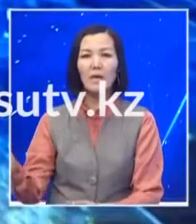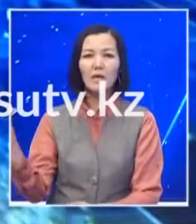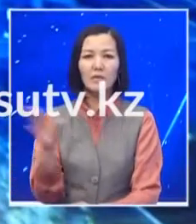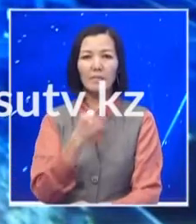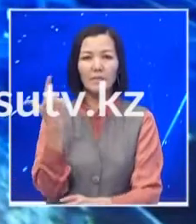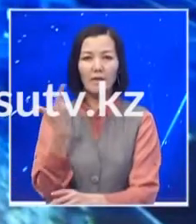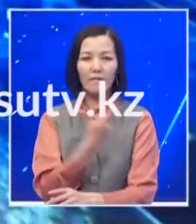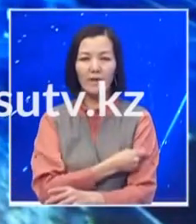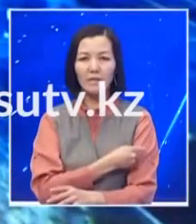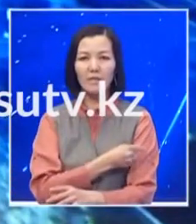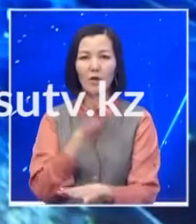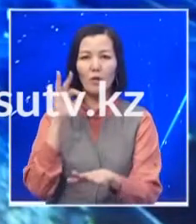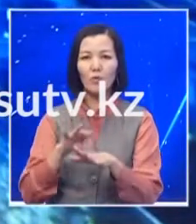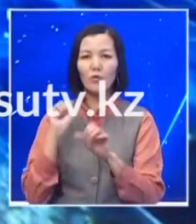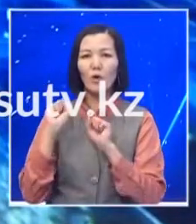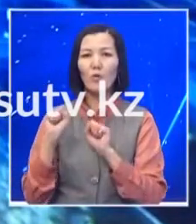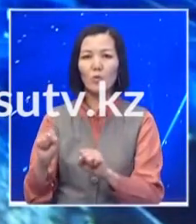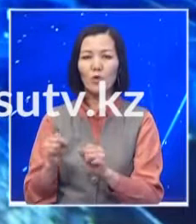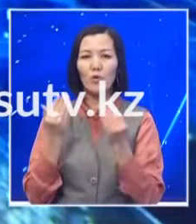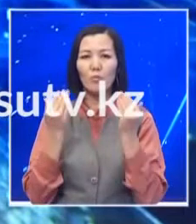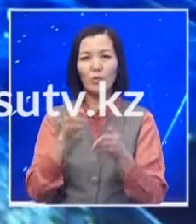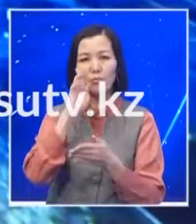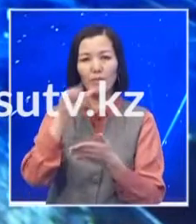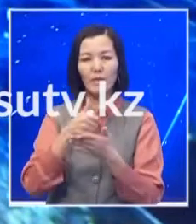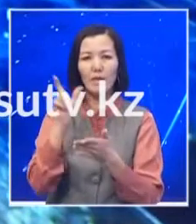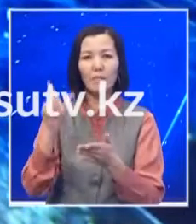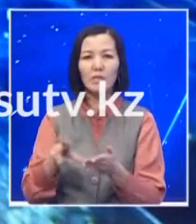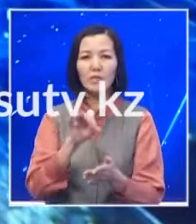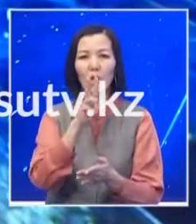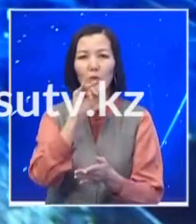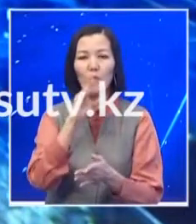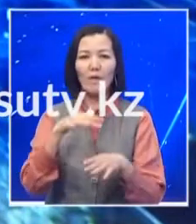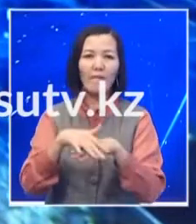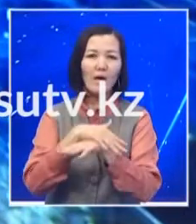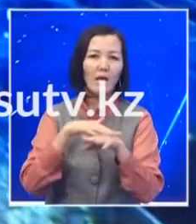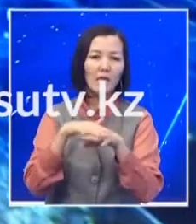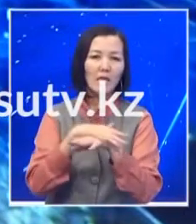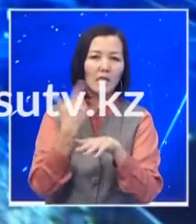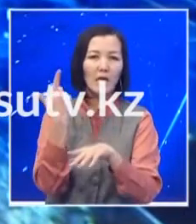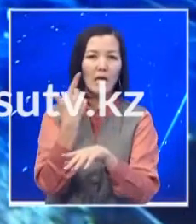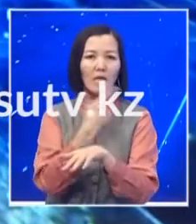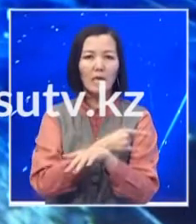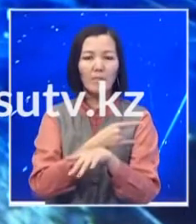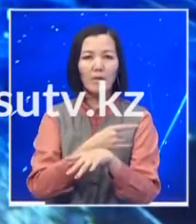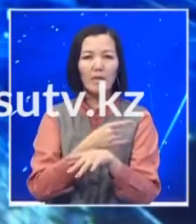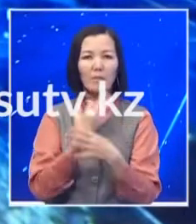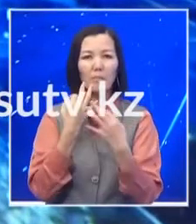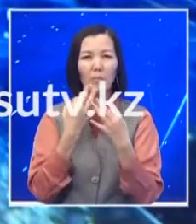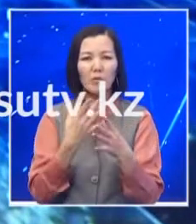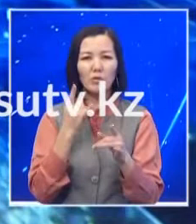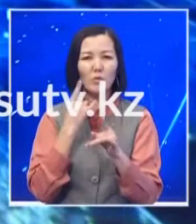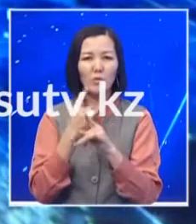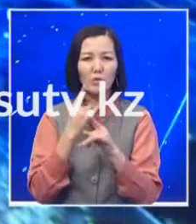Жаппай вакцинациялау амандық кепілі. Бүгін мемлекет басшысы Қасым Жомарт Тоқаев ел жұртты екпе туралы бос қауесеттерден аулақ болуға